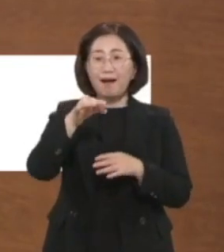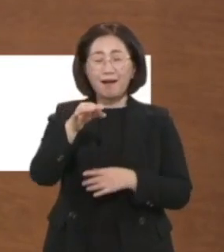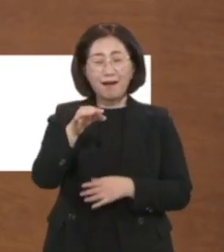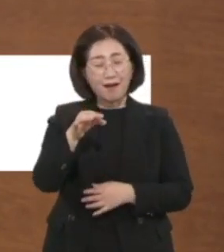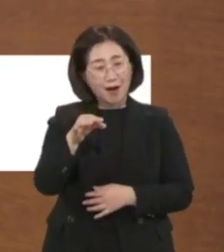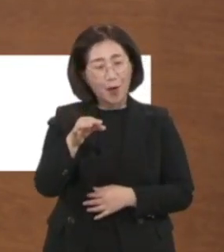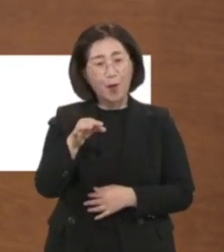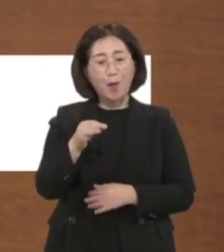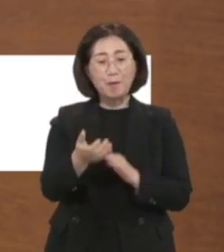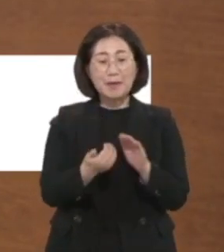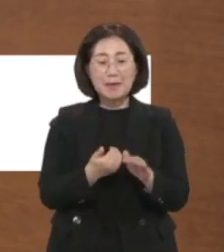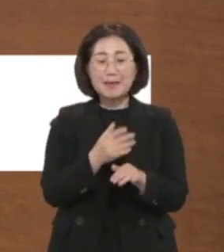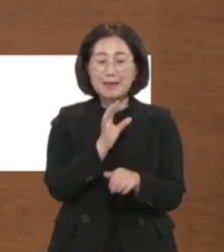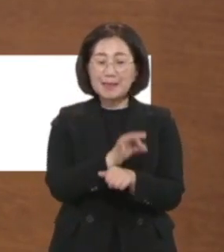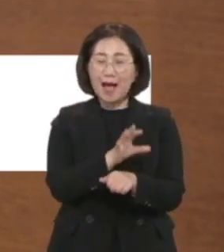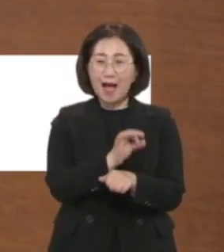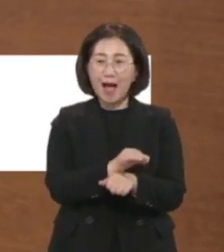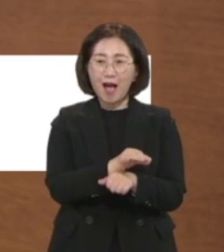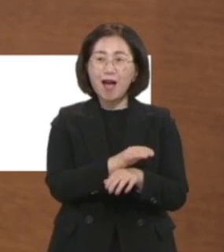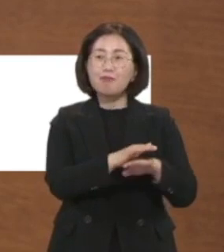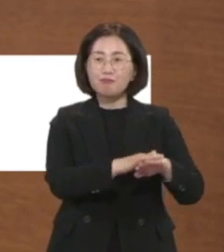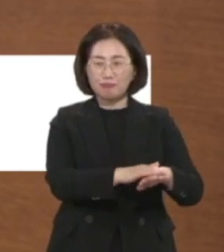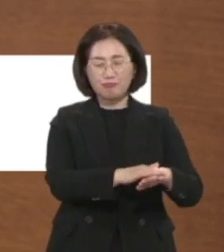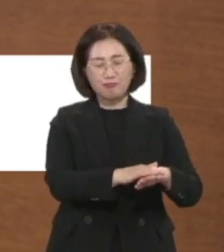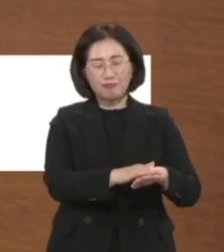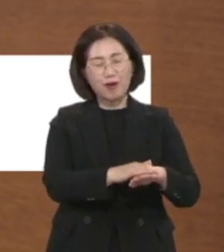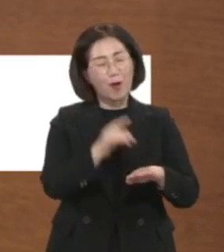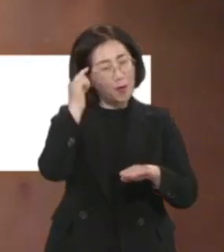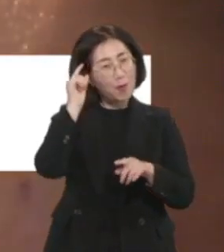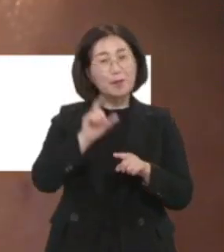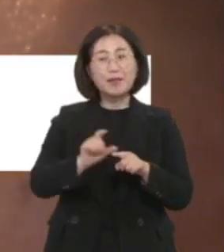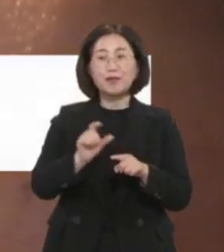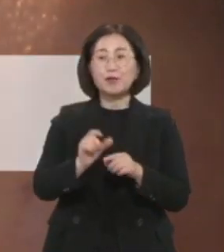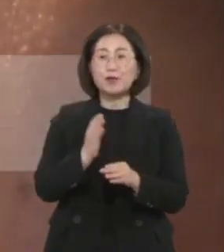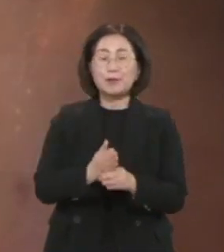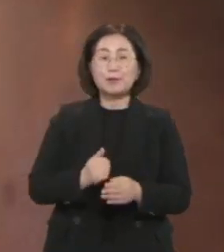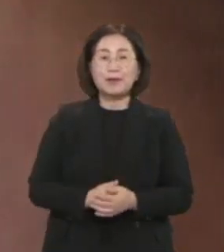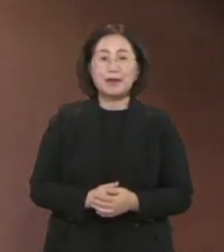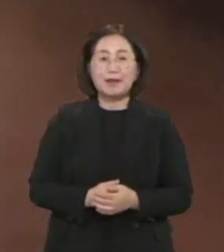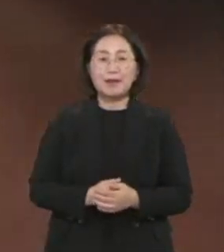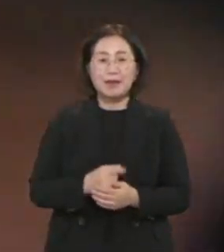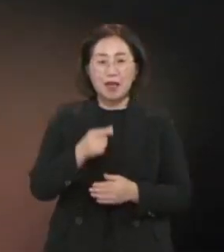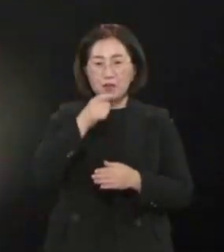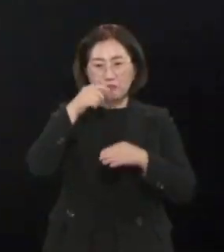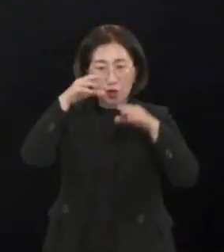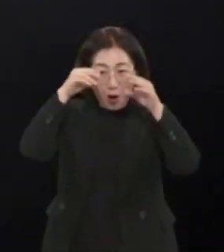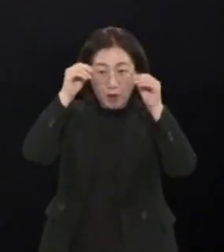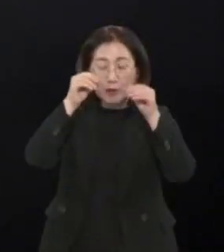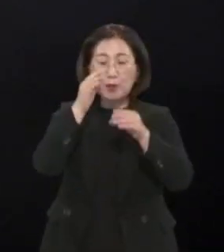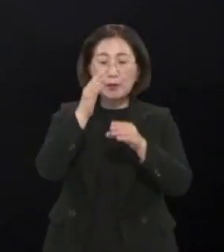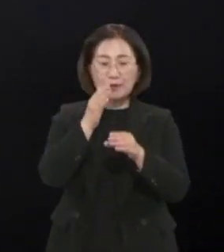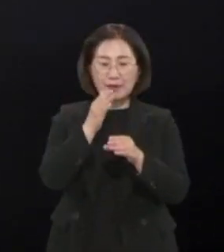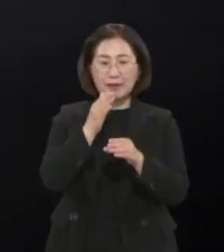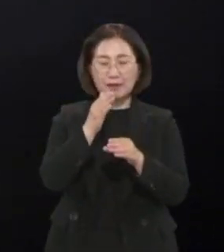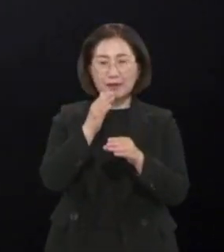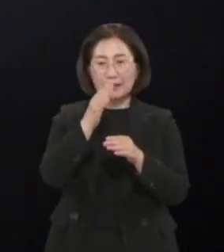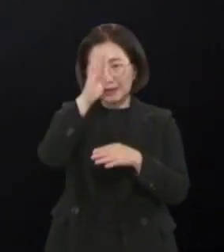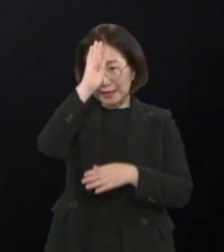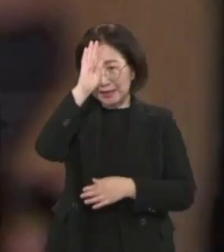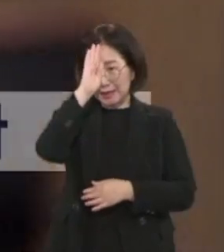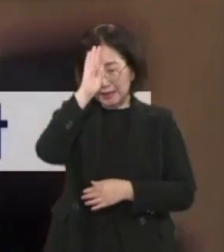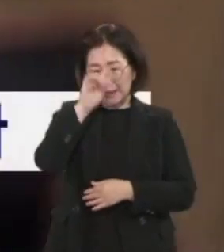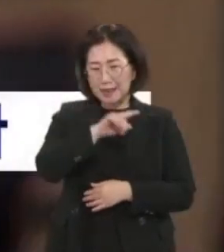좀 인공눈물을 좀 더 구비를 해둘까 고민을 하고 있습니다. 안구건조증이 현대인의 고질병으로 자리